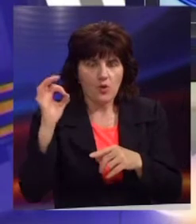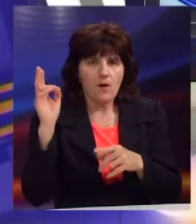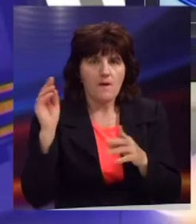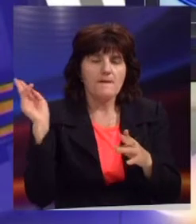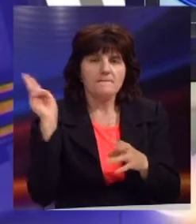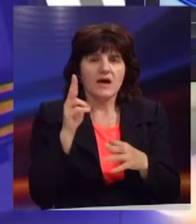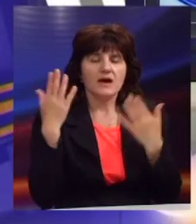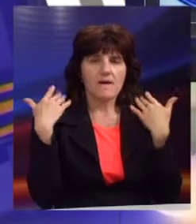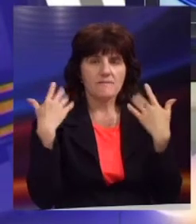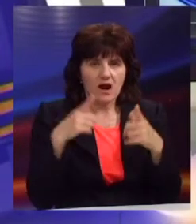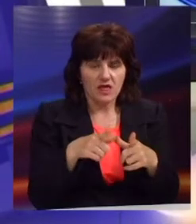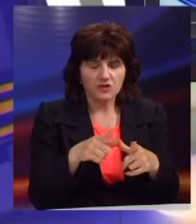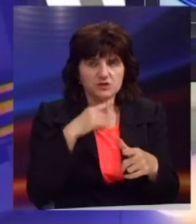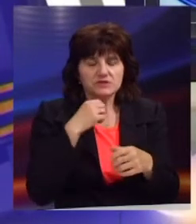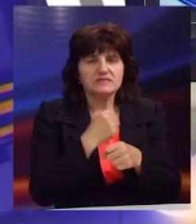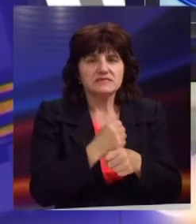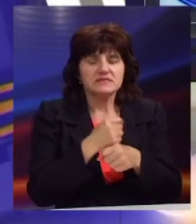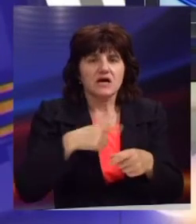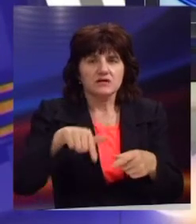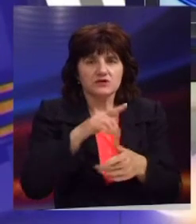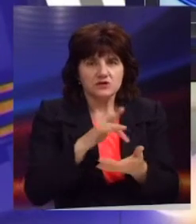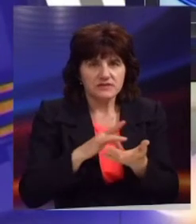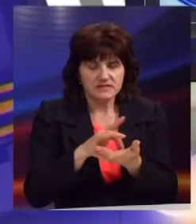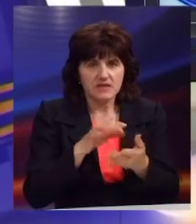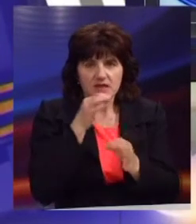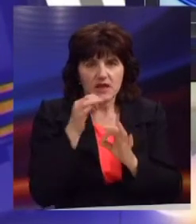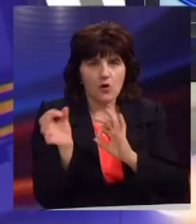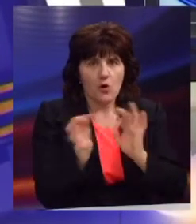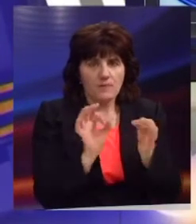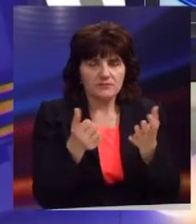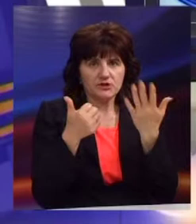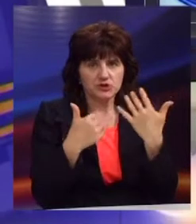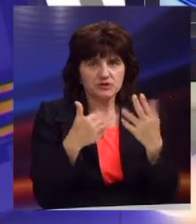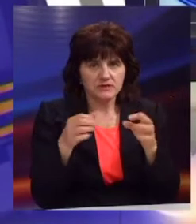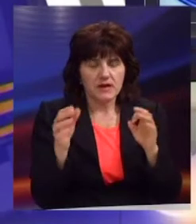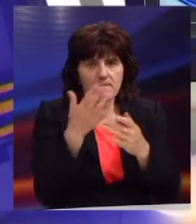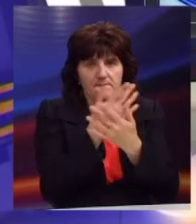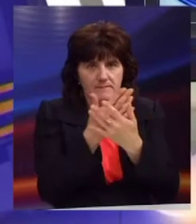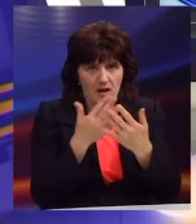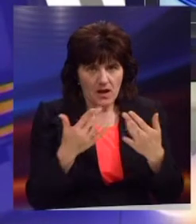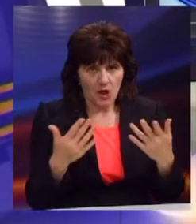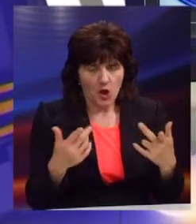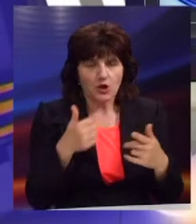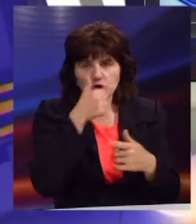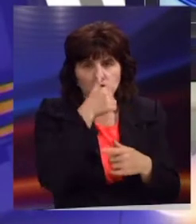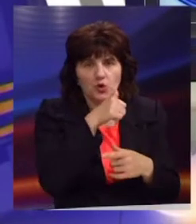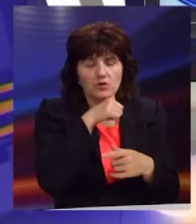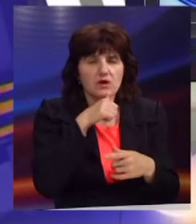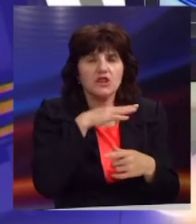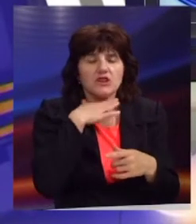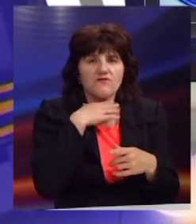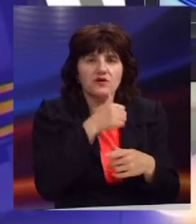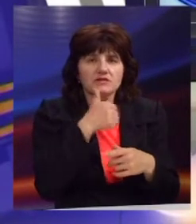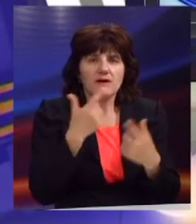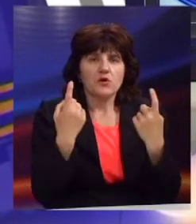Palić. Pokrajinski sekretarijat za zaštitu životne sredine obezbedio je 60 miliona dinara za sanaciju jezera Palić, što je dovoljno za